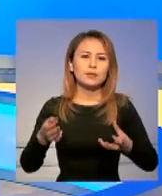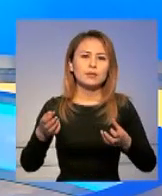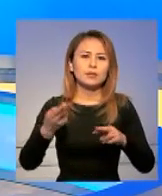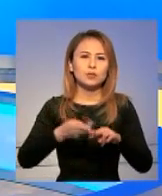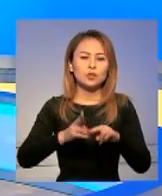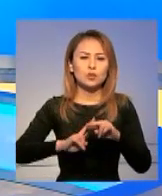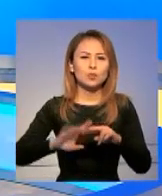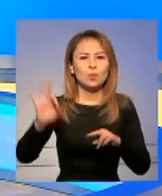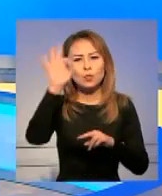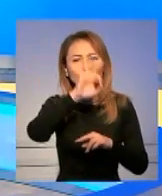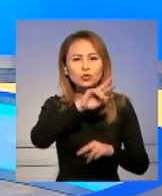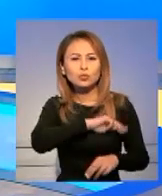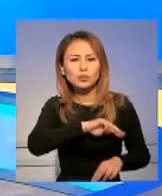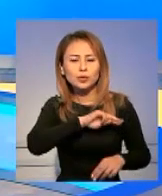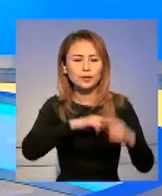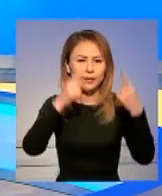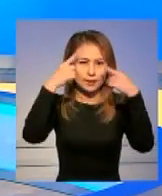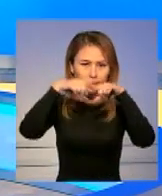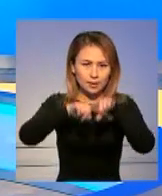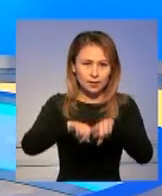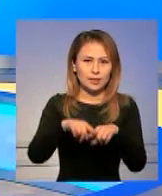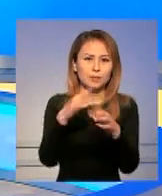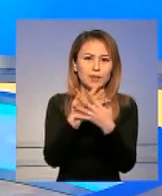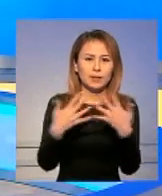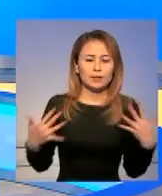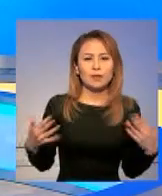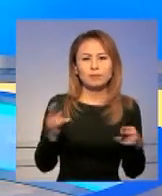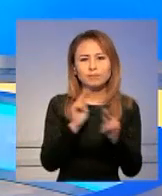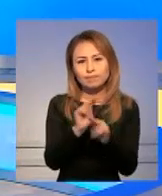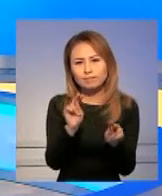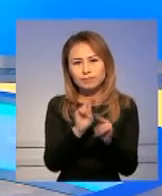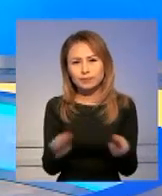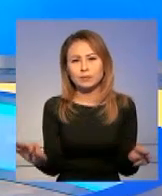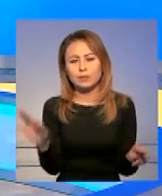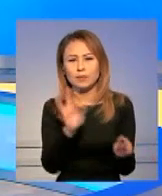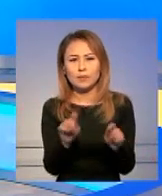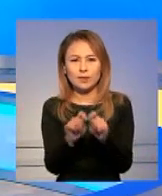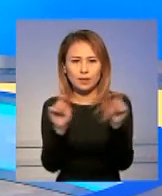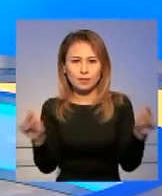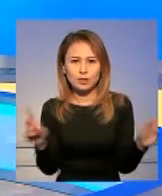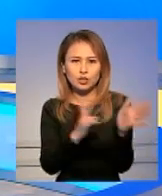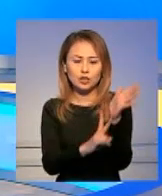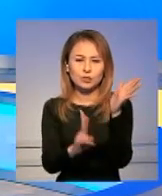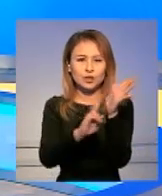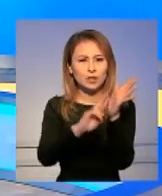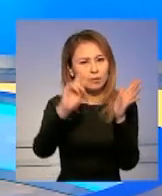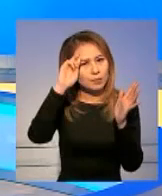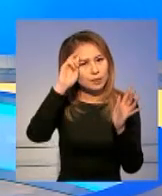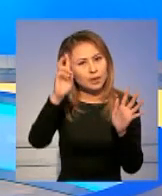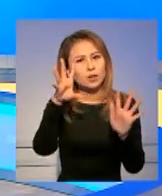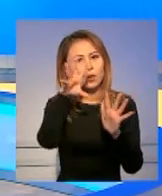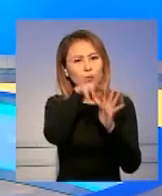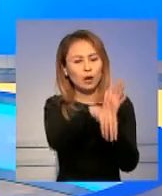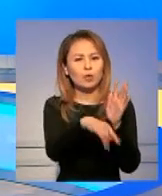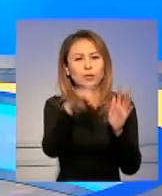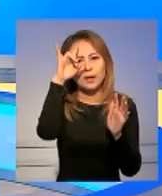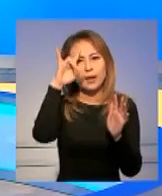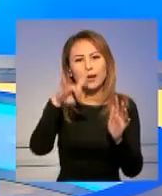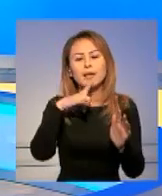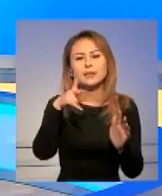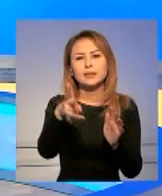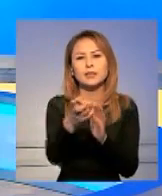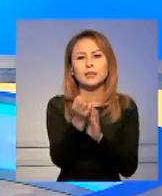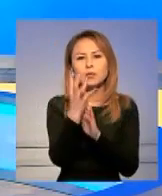қауымдастығы дүниежүзі бойынша жұмысшы және техникалық кәсіптерді дәріптеу мақсатында құрылған. Құрамына 77 мемлекет кіретін